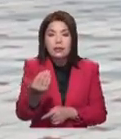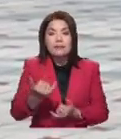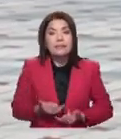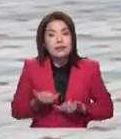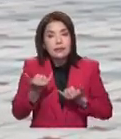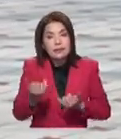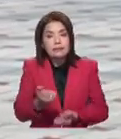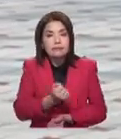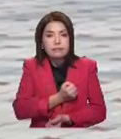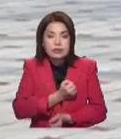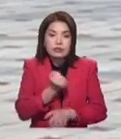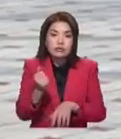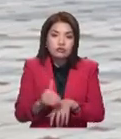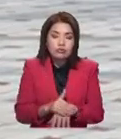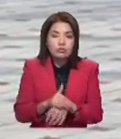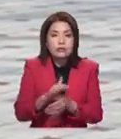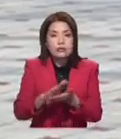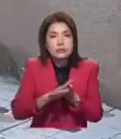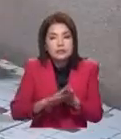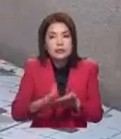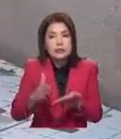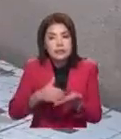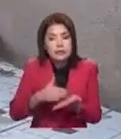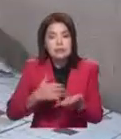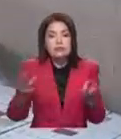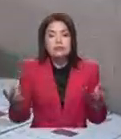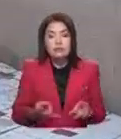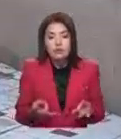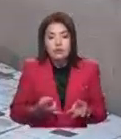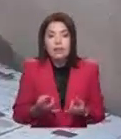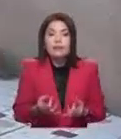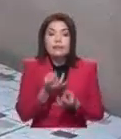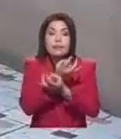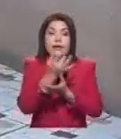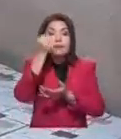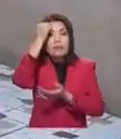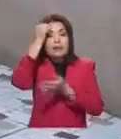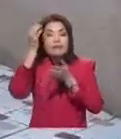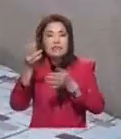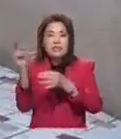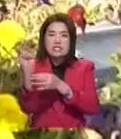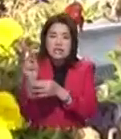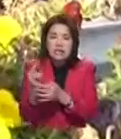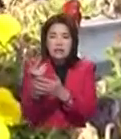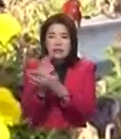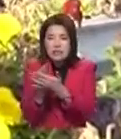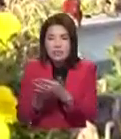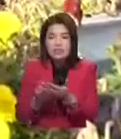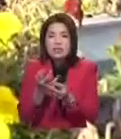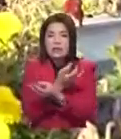мейірімділікпен, және де тазалықпен қарау керек. Тарихи, табиғи және мәдени ескерткіштерді вандализмнен қорғау жөніндегі